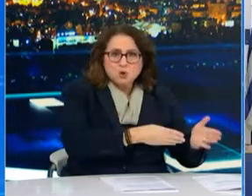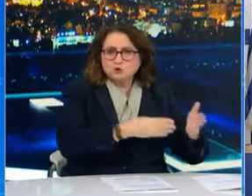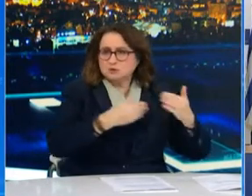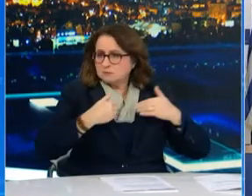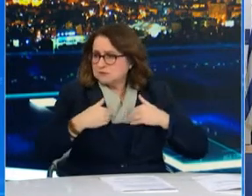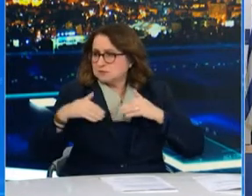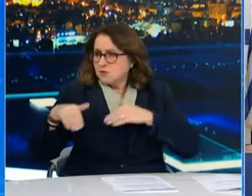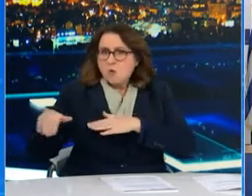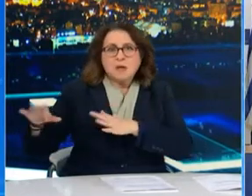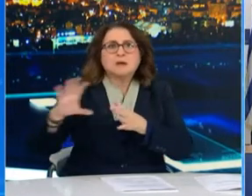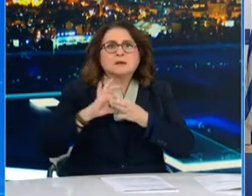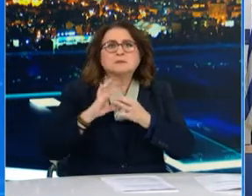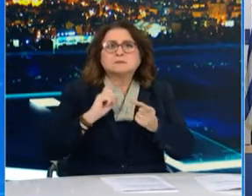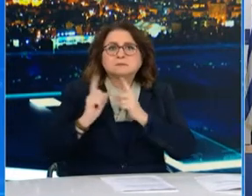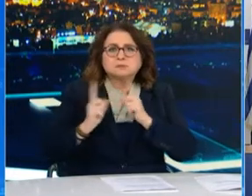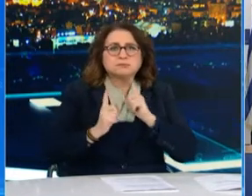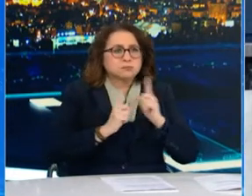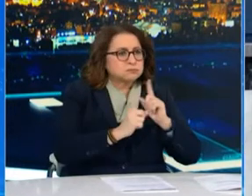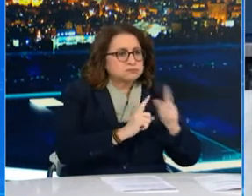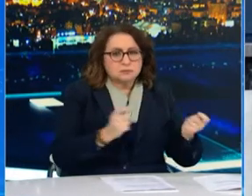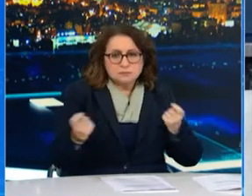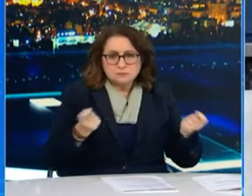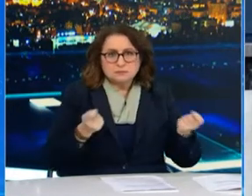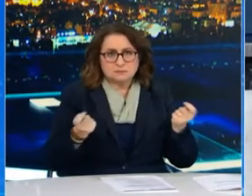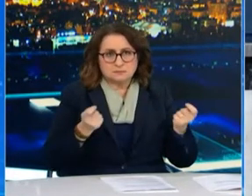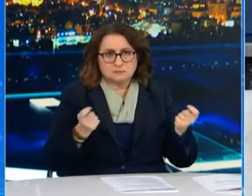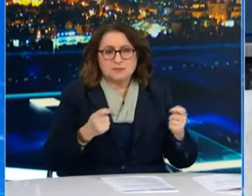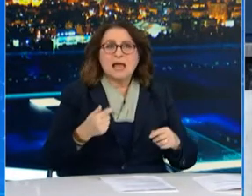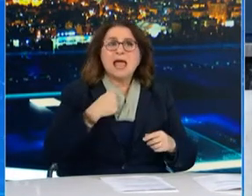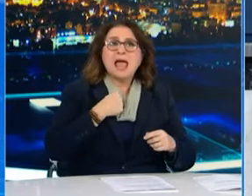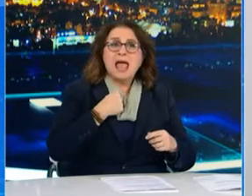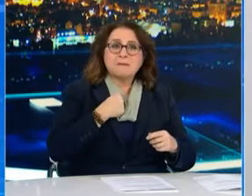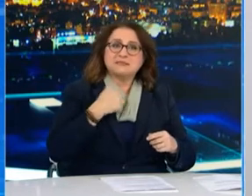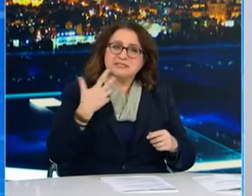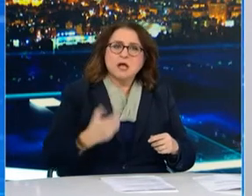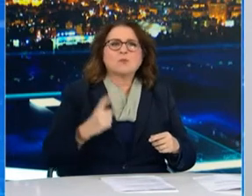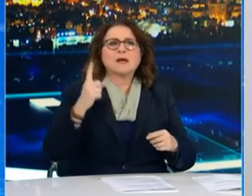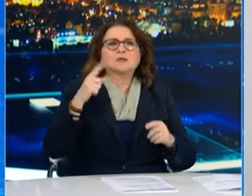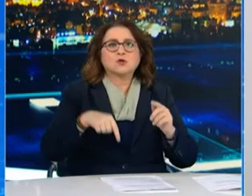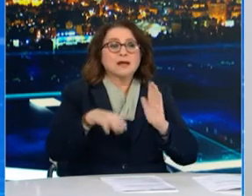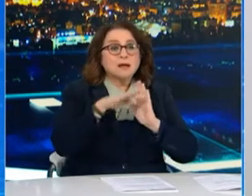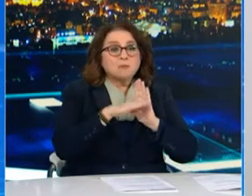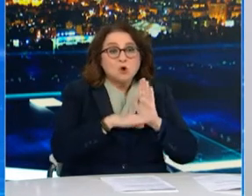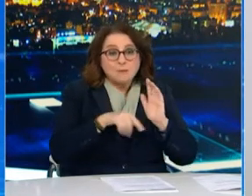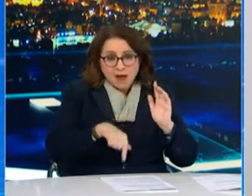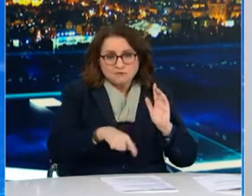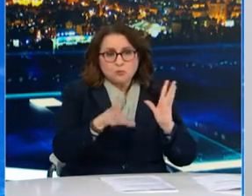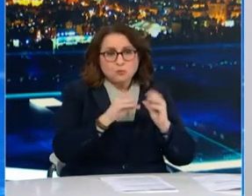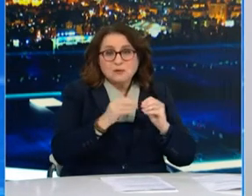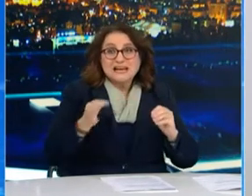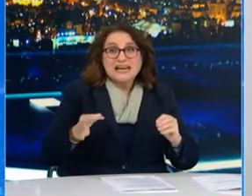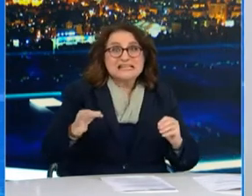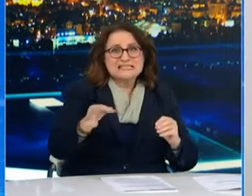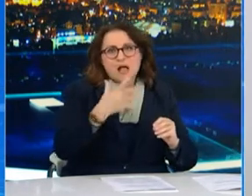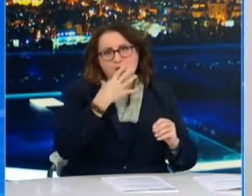κύριος Ταξίαρχος σε σχέση με ένα πολύ φιλόδοξο πρόγραμμα που έχουμε με βάση την ισιωτικότητά μας, που